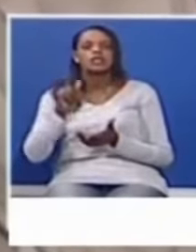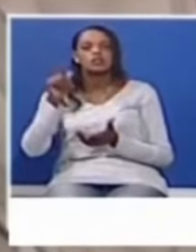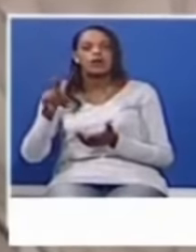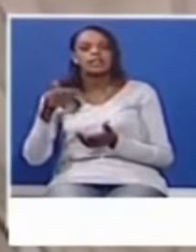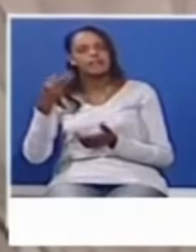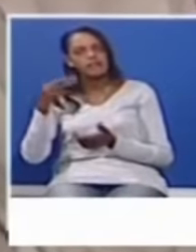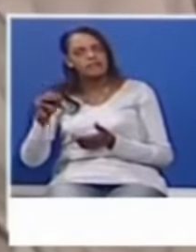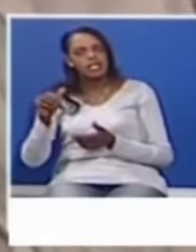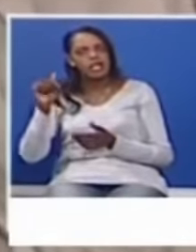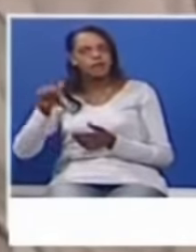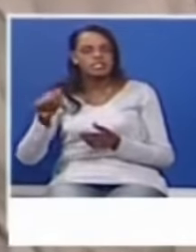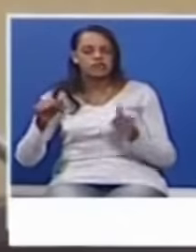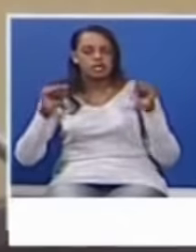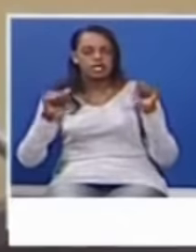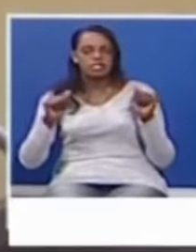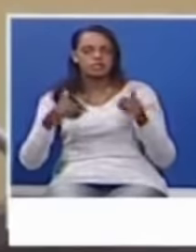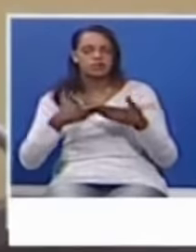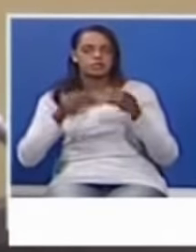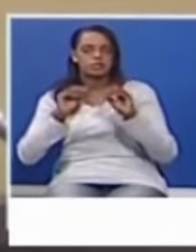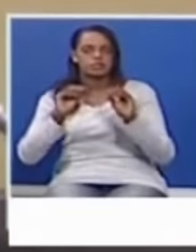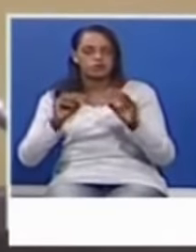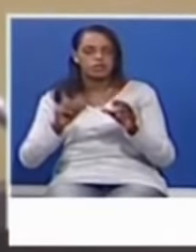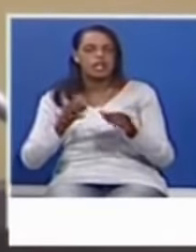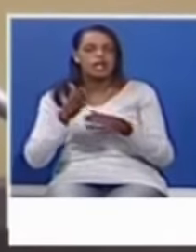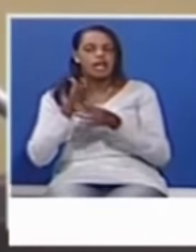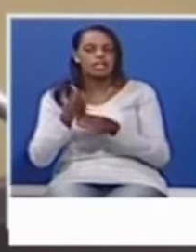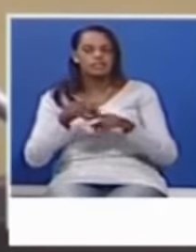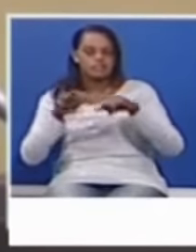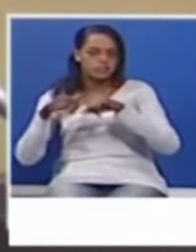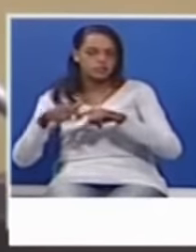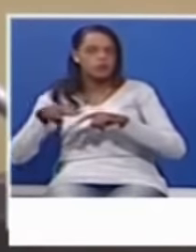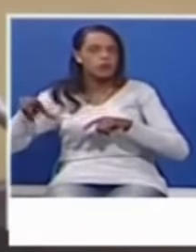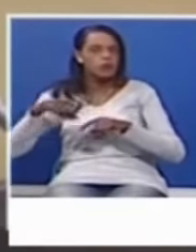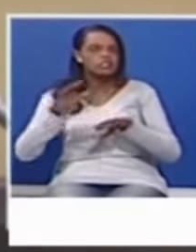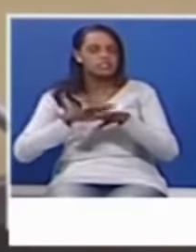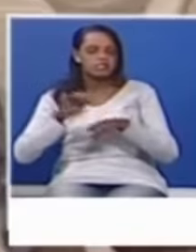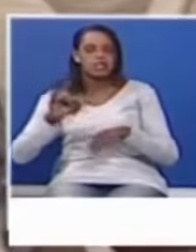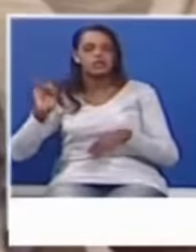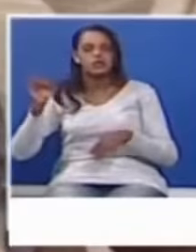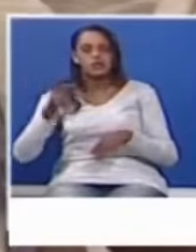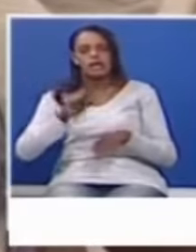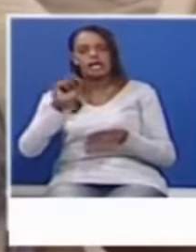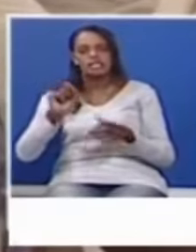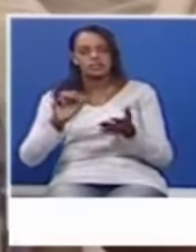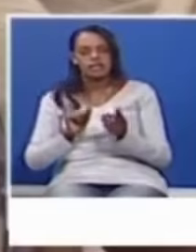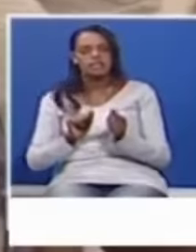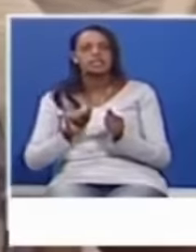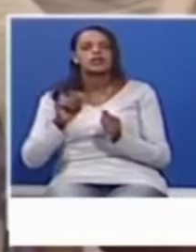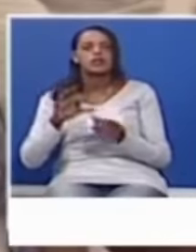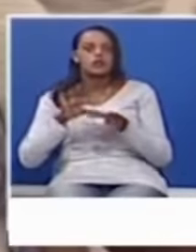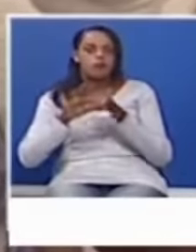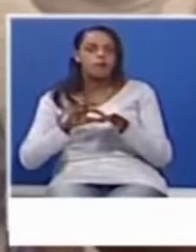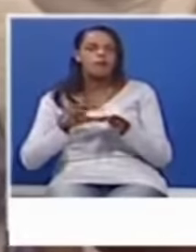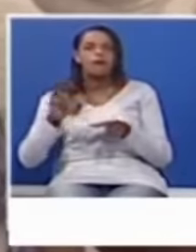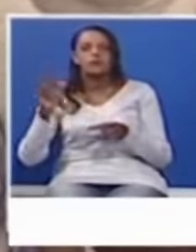ሕዳር ኣብ ከተማ ከረን ዝተወደበ ኣስተምህሮ ሓላፊ ኣሃዱ ስድራ ቤታትን ኮምን ጥዕናን ዞባ ኣንሰባ ኣቶ ቢንያም ፍስሓፄን ሕማም